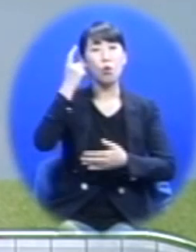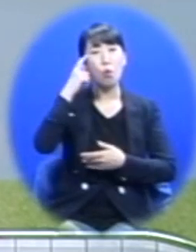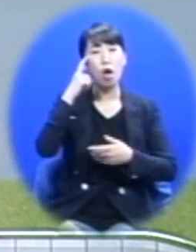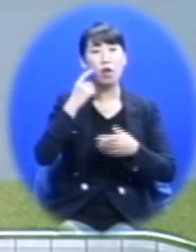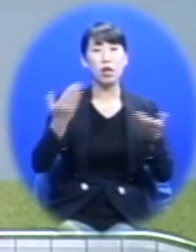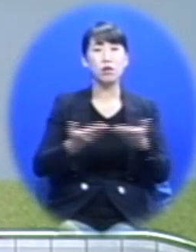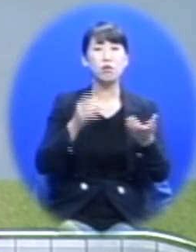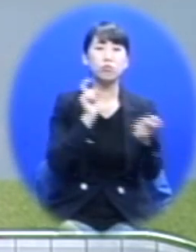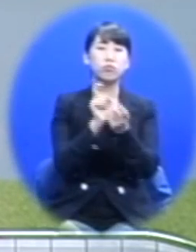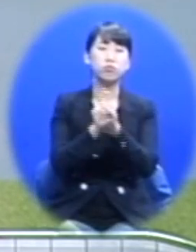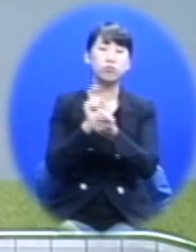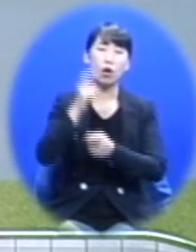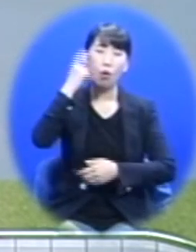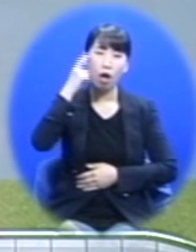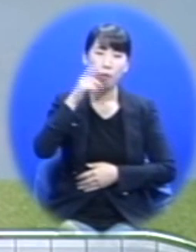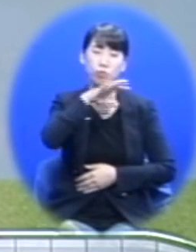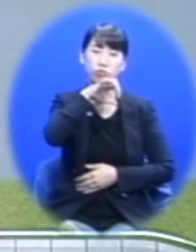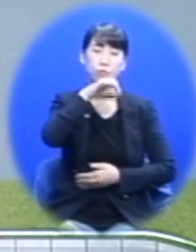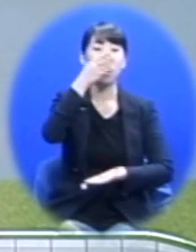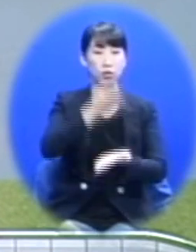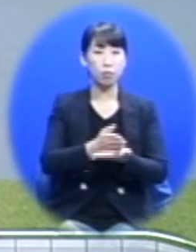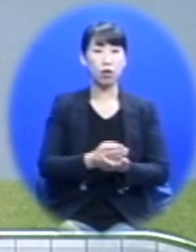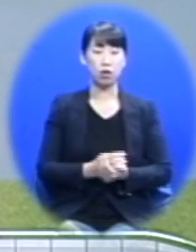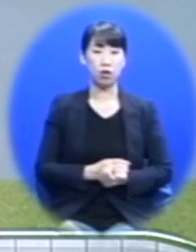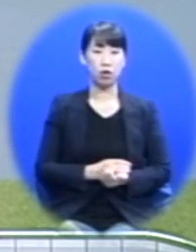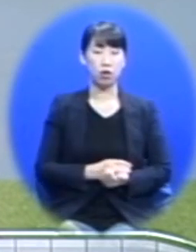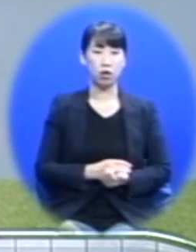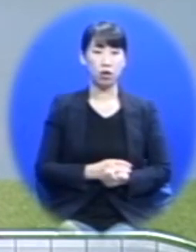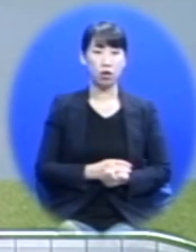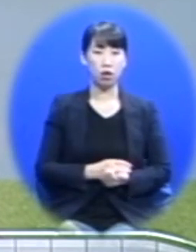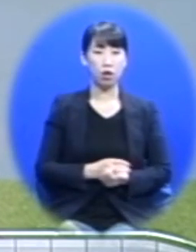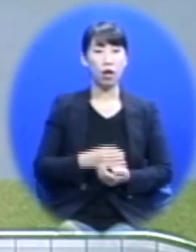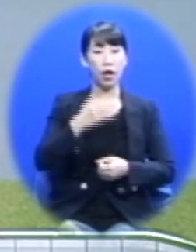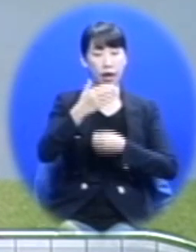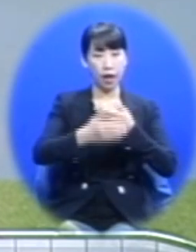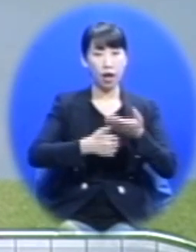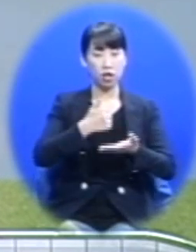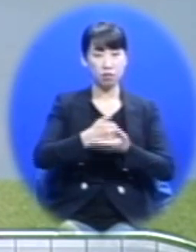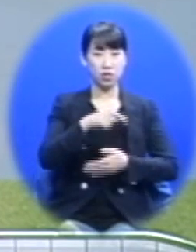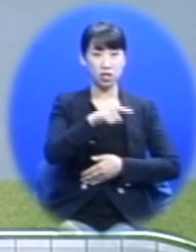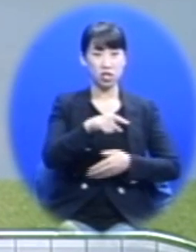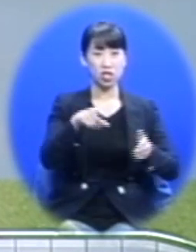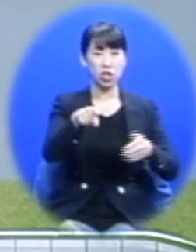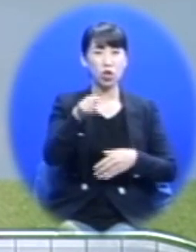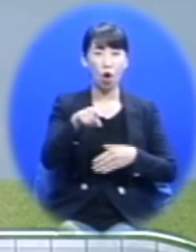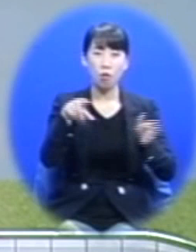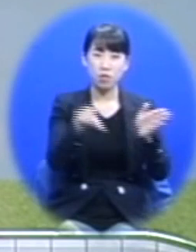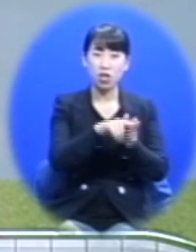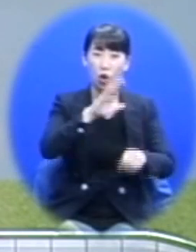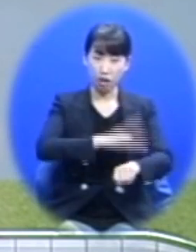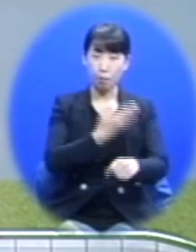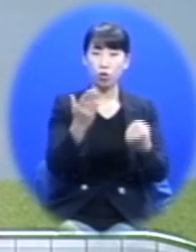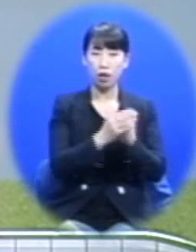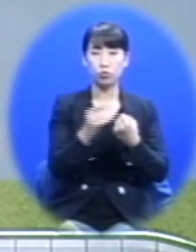일이 아니라니까. 하나님께서 내가 정말 이거 믿고 살면 안 되고 이거 의지하고 살면 안 되기